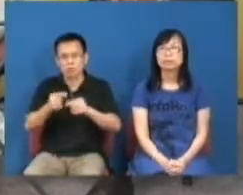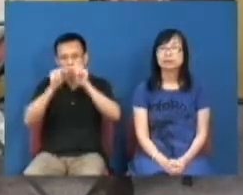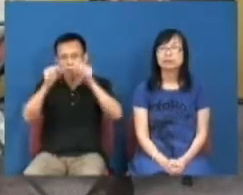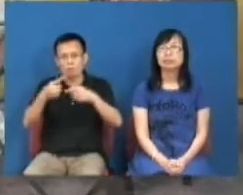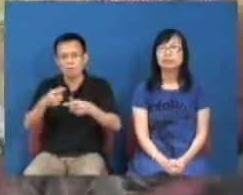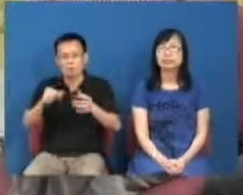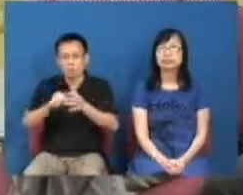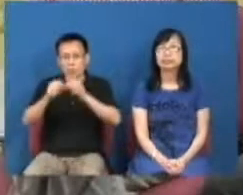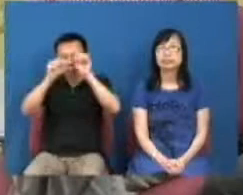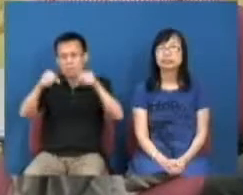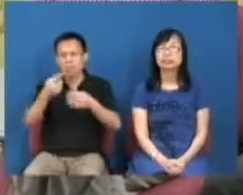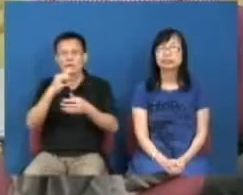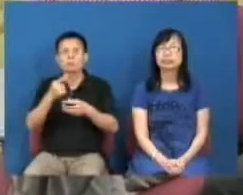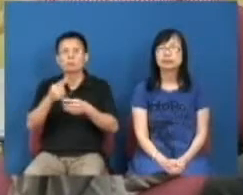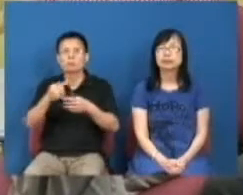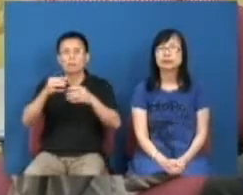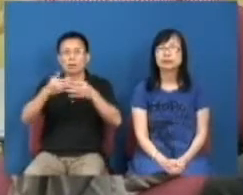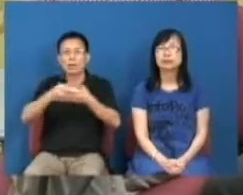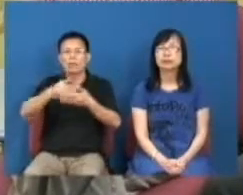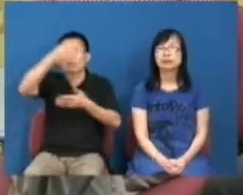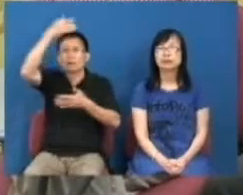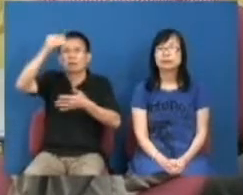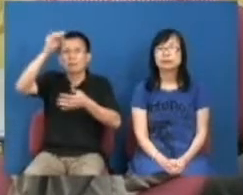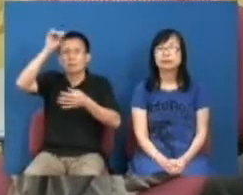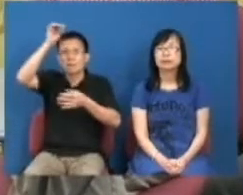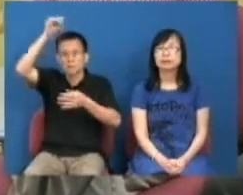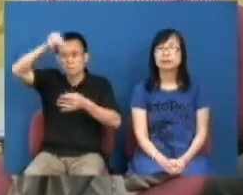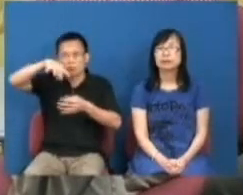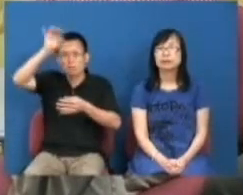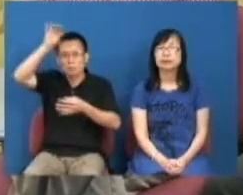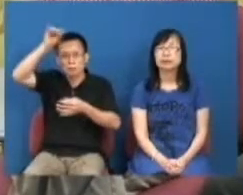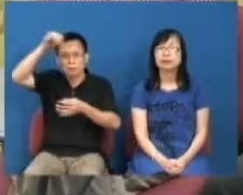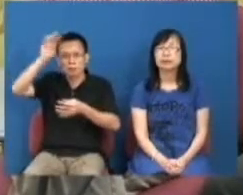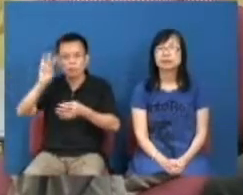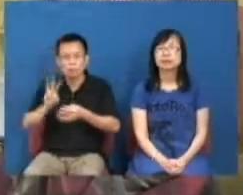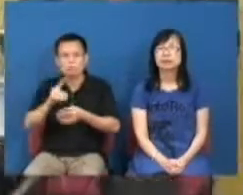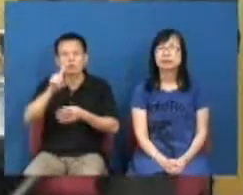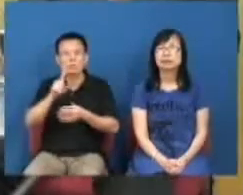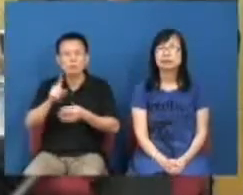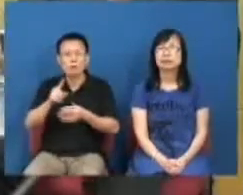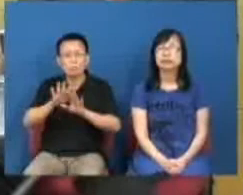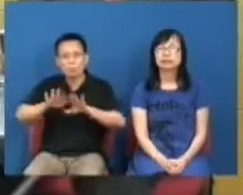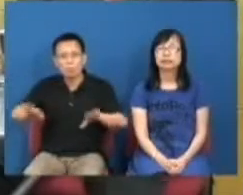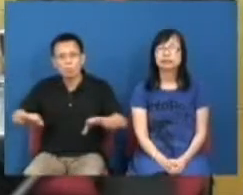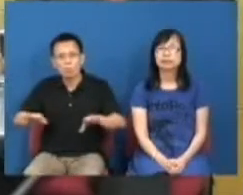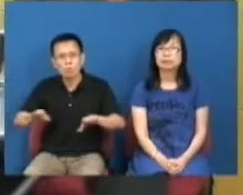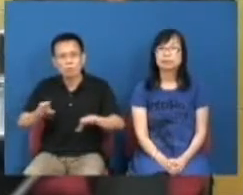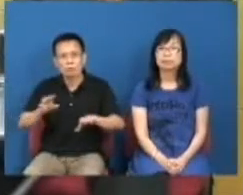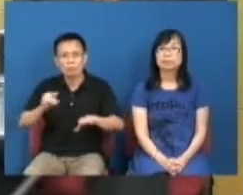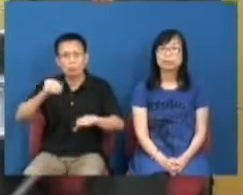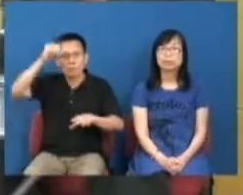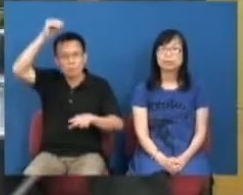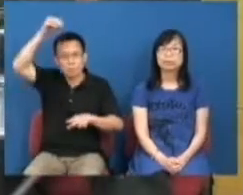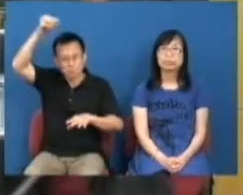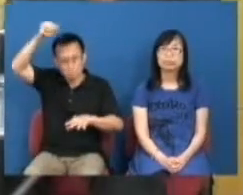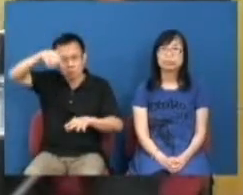絕對問題，我哋問你：咁如果係滲水問題嘅時候，我哋點去做調解咧？你可唔可以俾啲意見我哋咧？ 哦，嗱，滲水呢個問題咧，